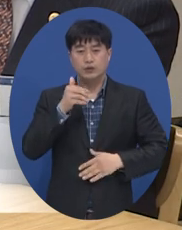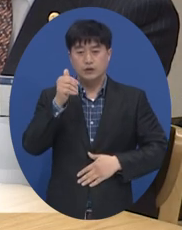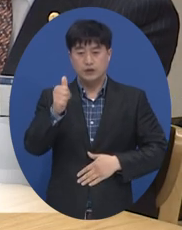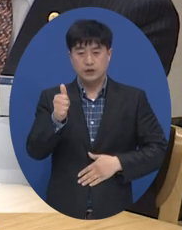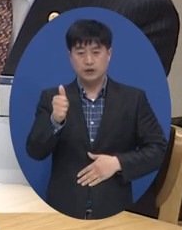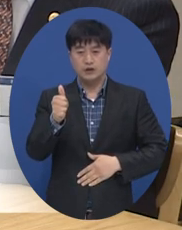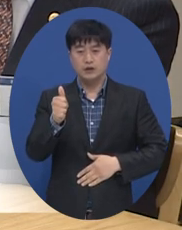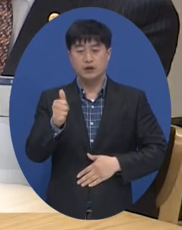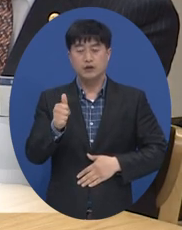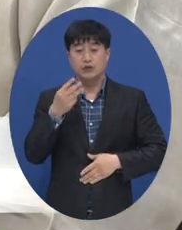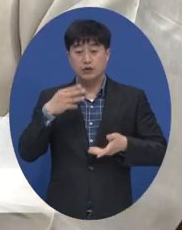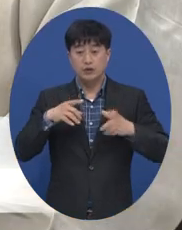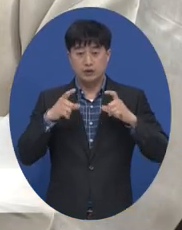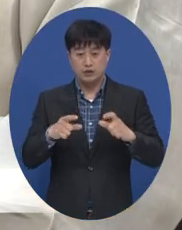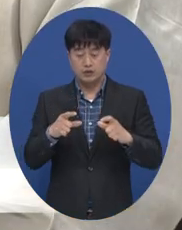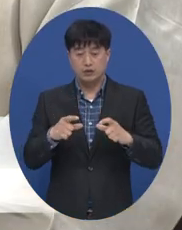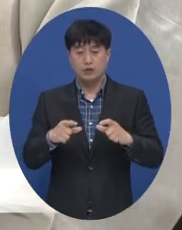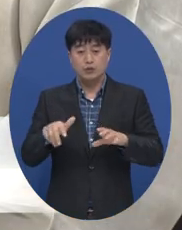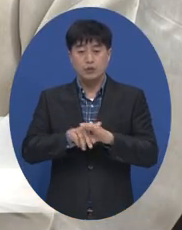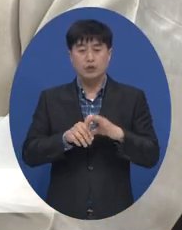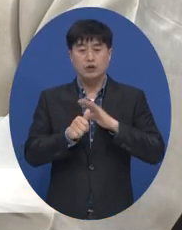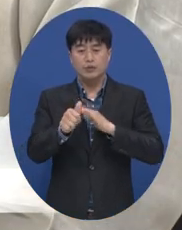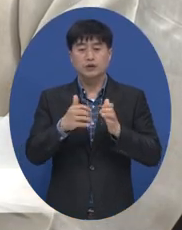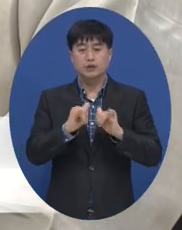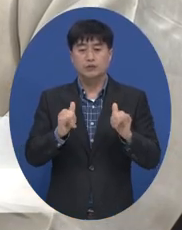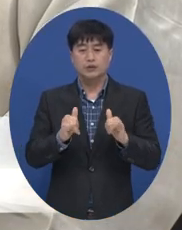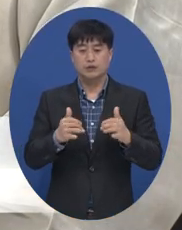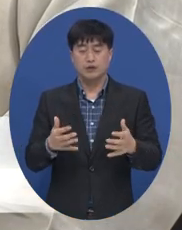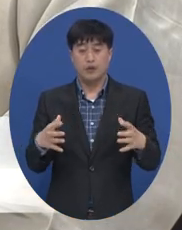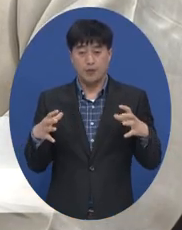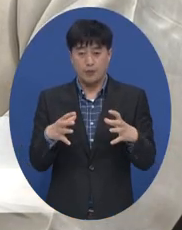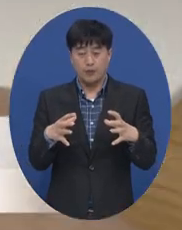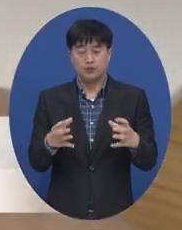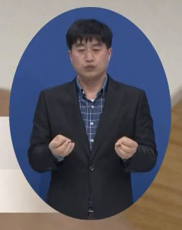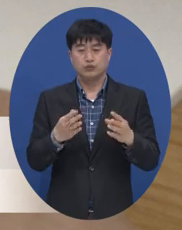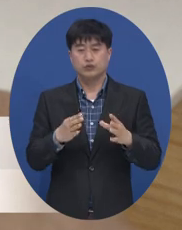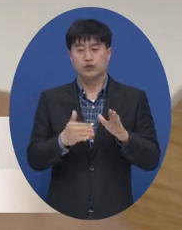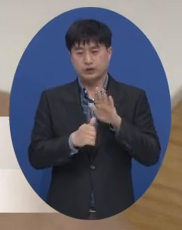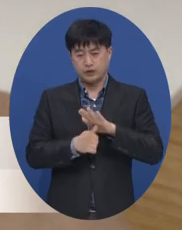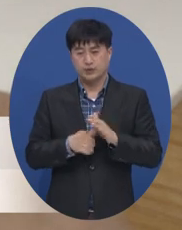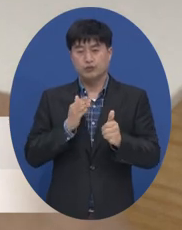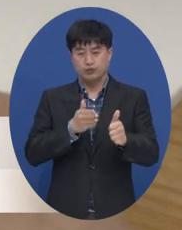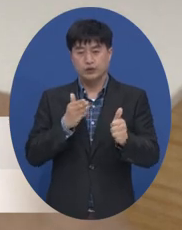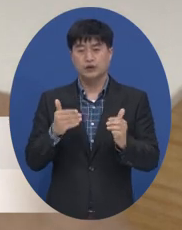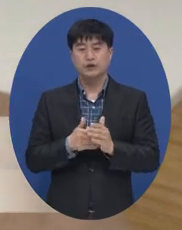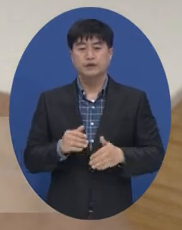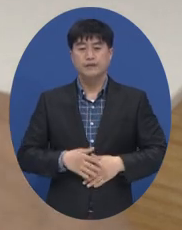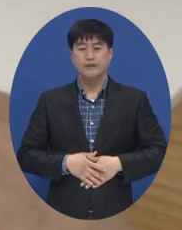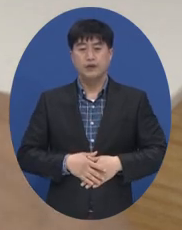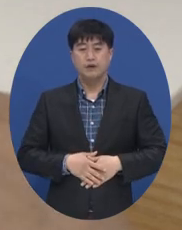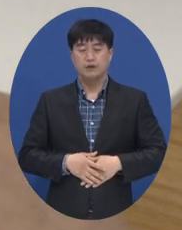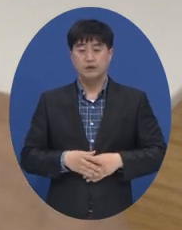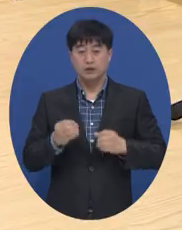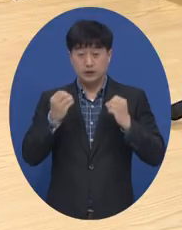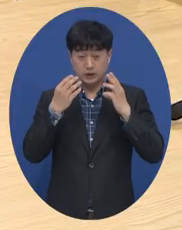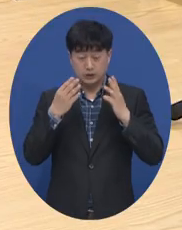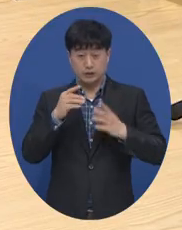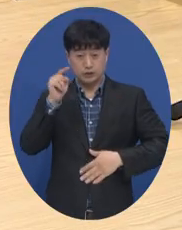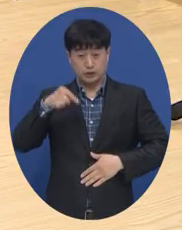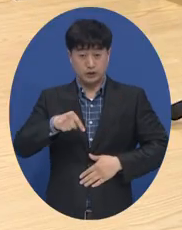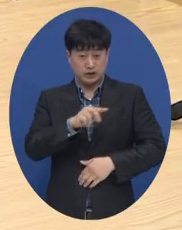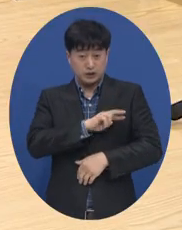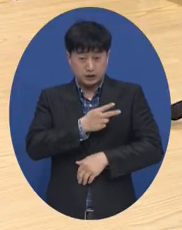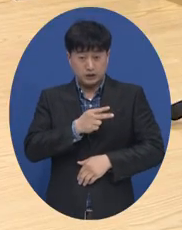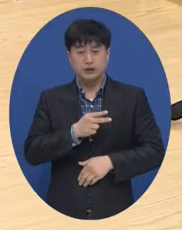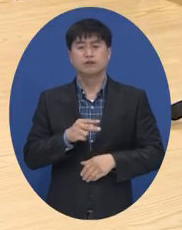경기도지사는 경기 지역 종교 대표 자들에게 집단 행사를 자제해달라고 당부했습니다 또 신천지 신도 에 대규모